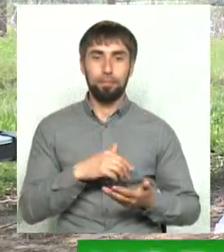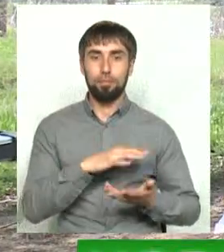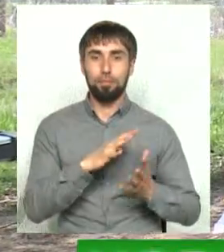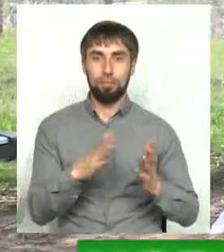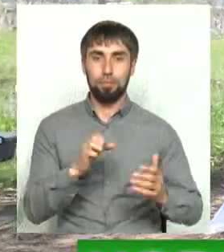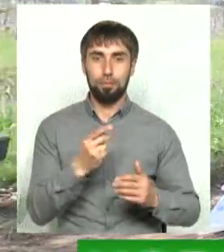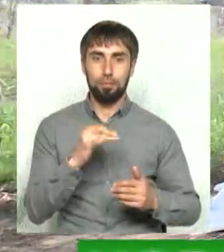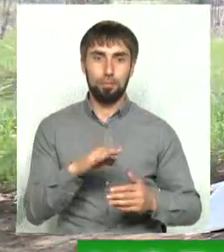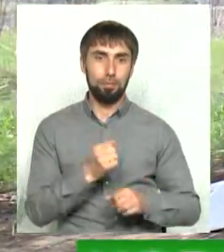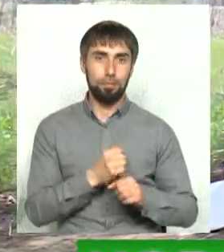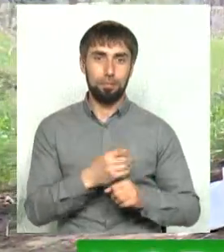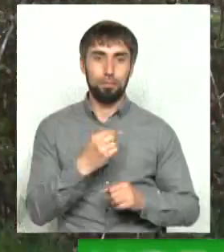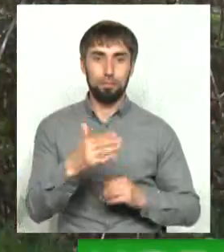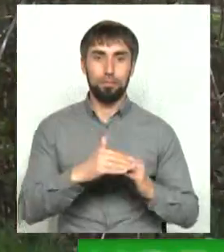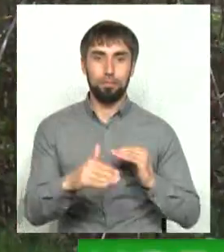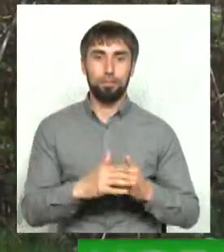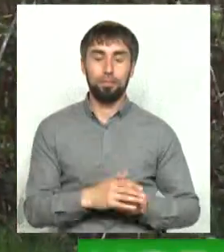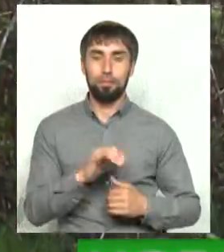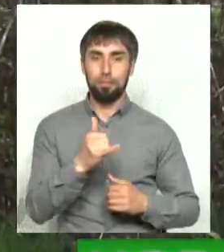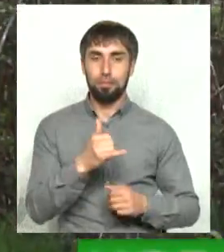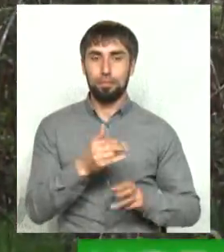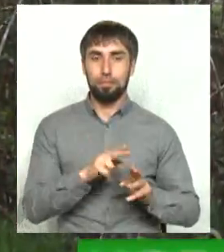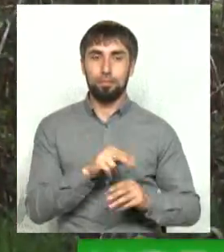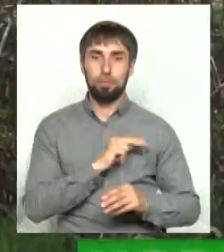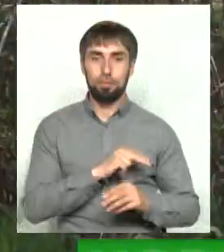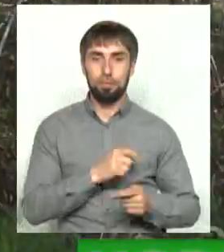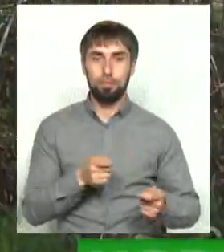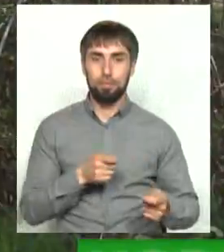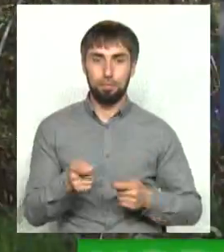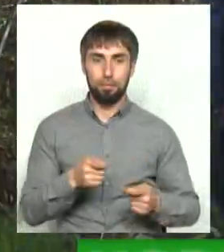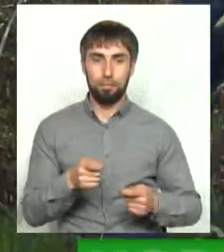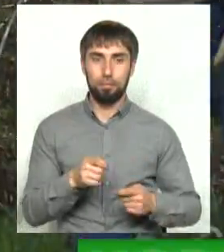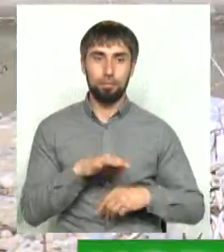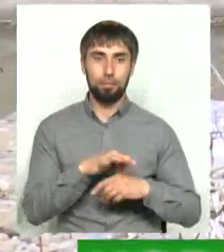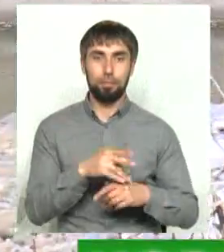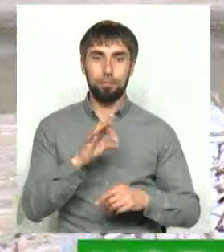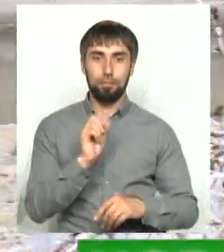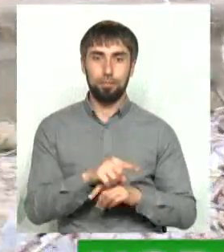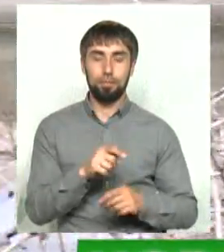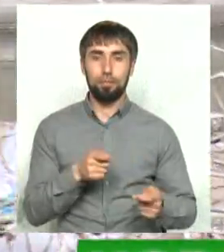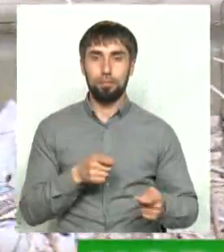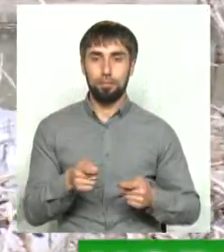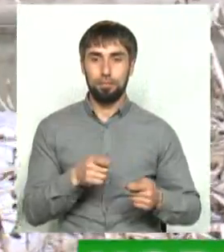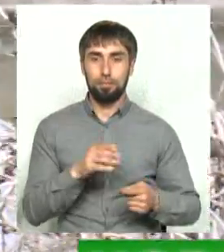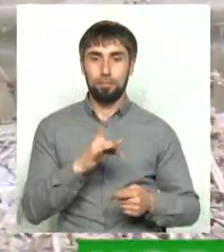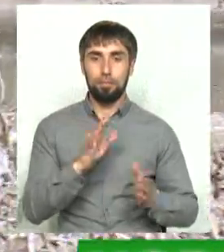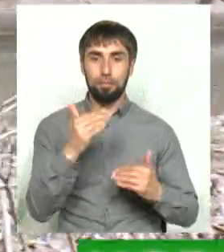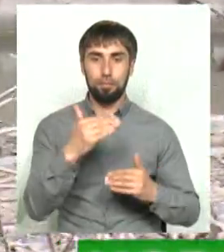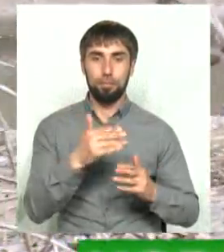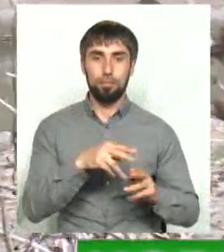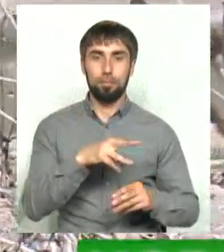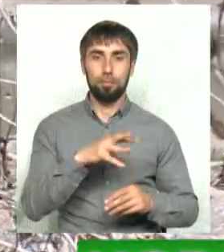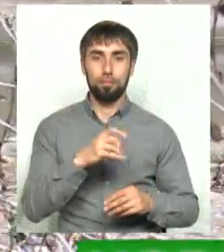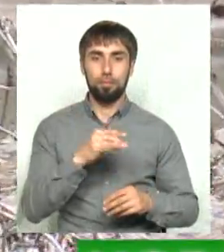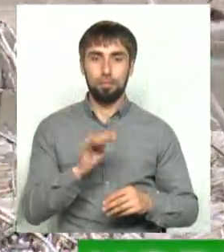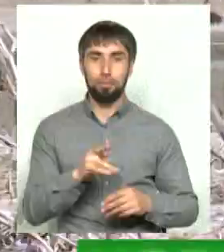акцент сделали именно на эту территорию. Субботник сотрудники Карабулакской администрации проводят по поручению правительства в рамках республиканского